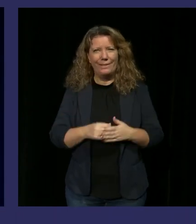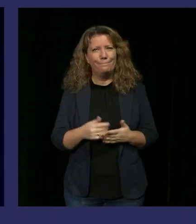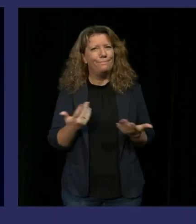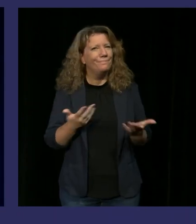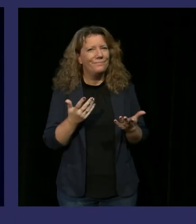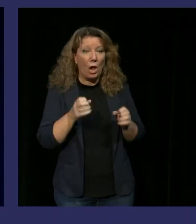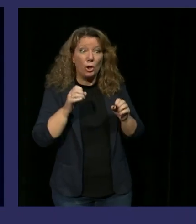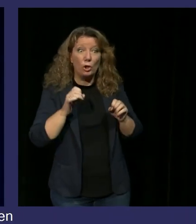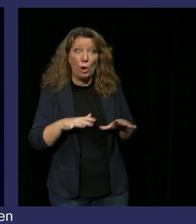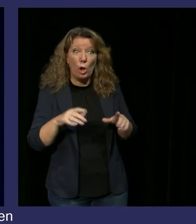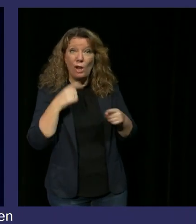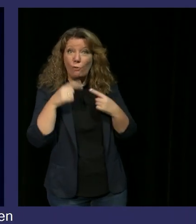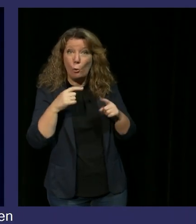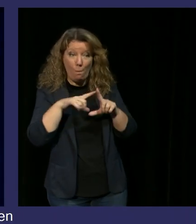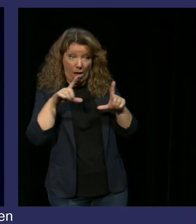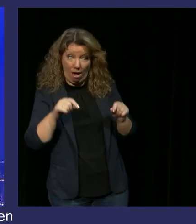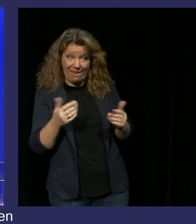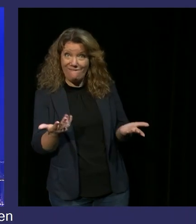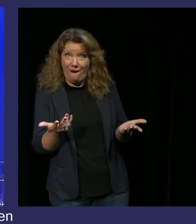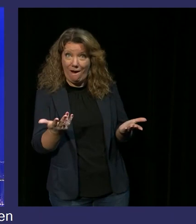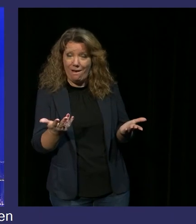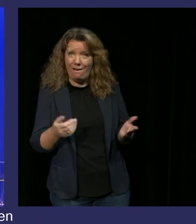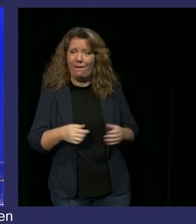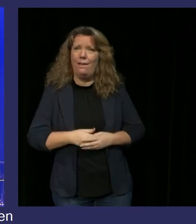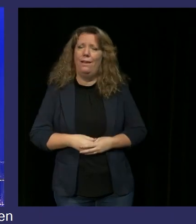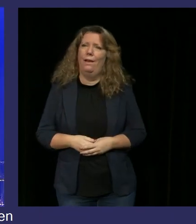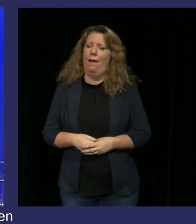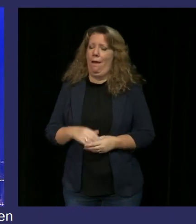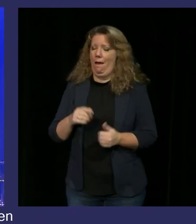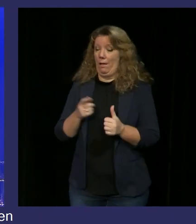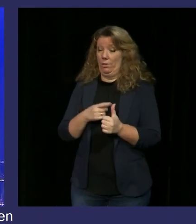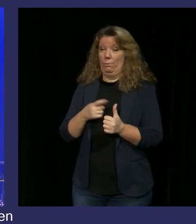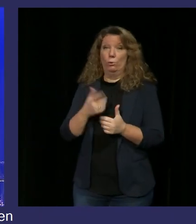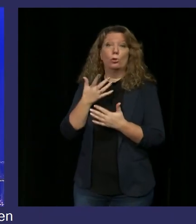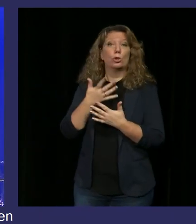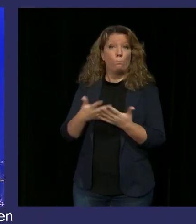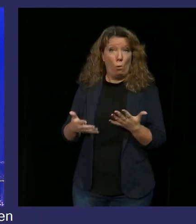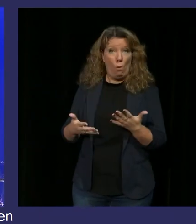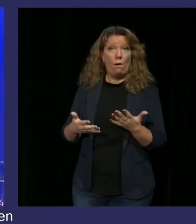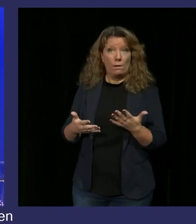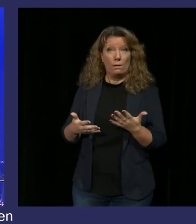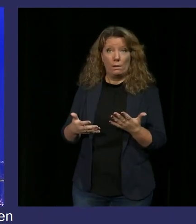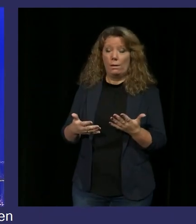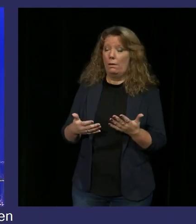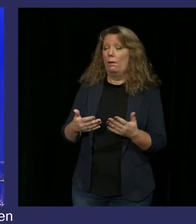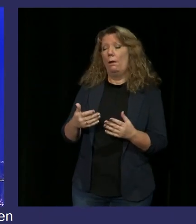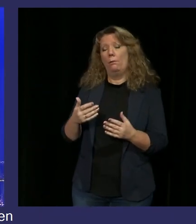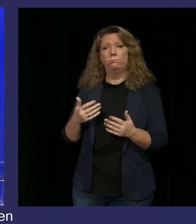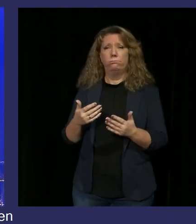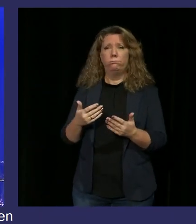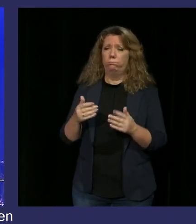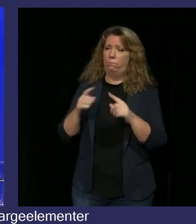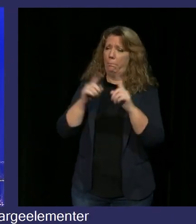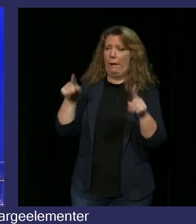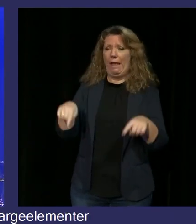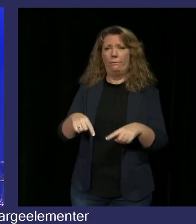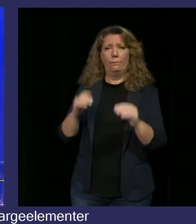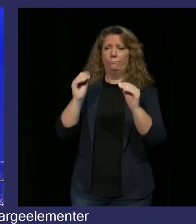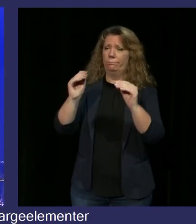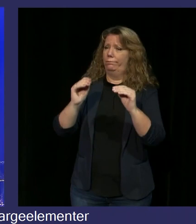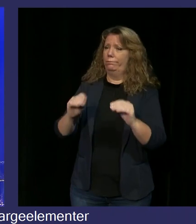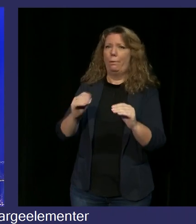brevene? Altså, både språk, altså de satt opp brevene på en veldig sånn pedagogisk og fin måte. Altså,